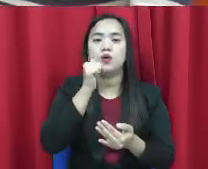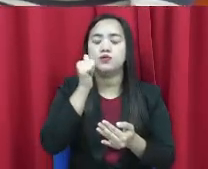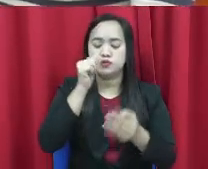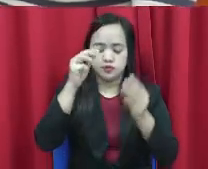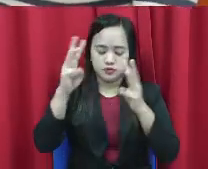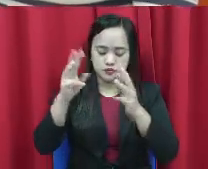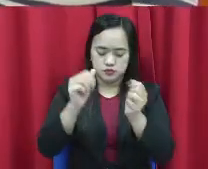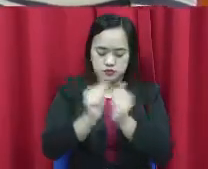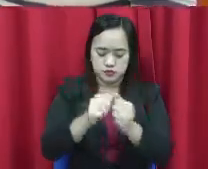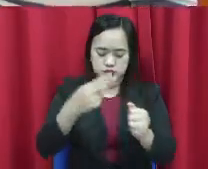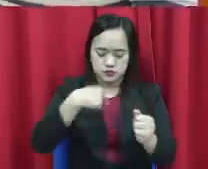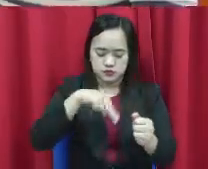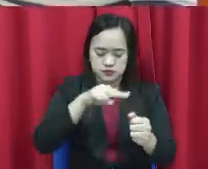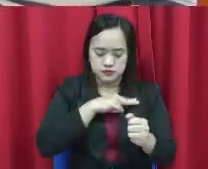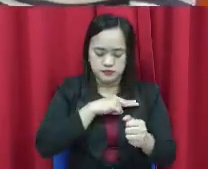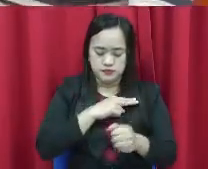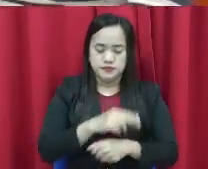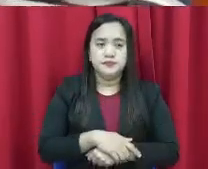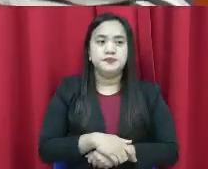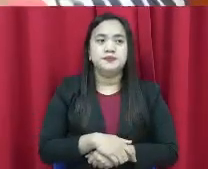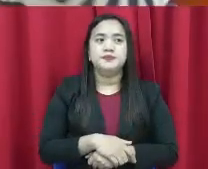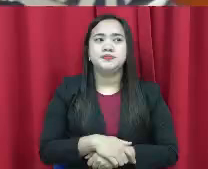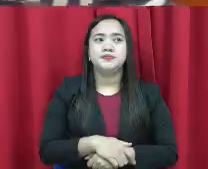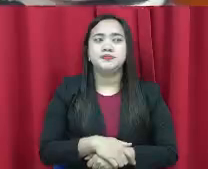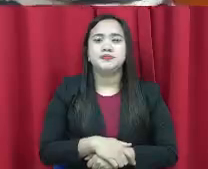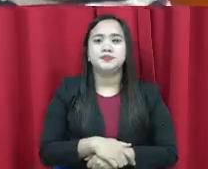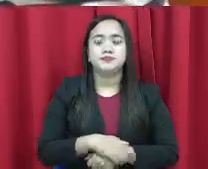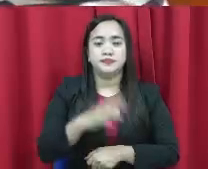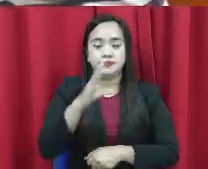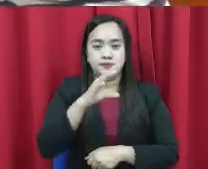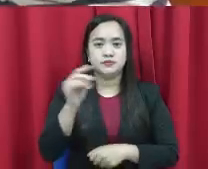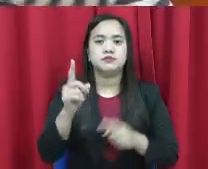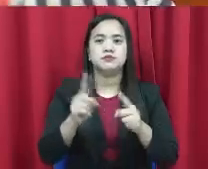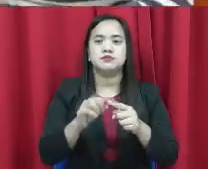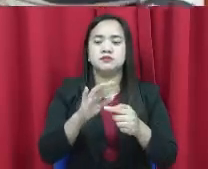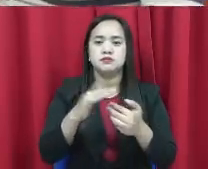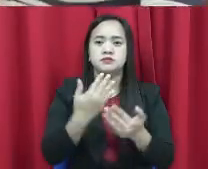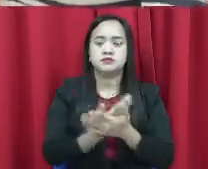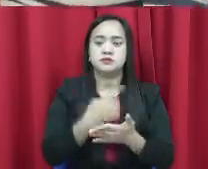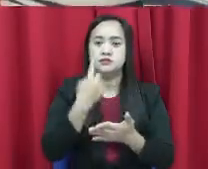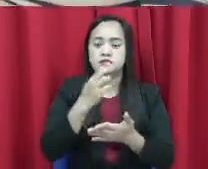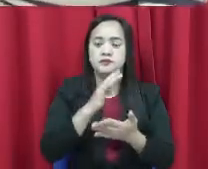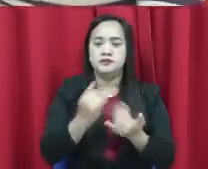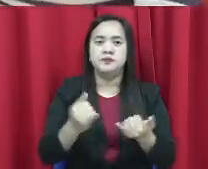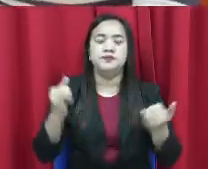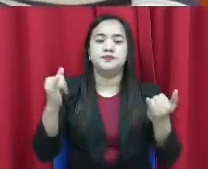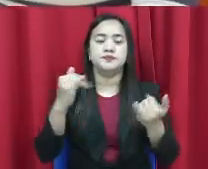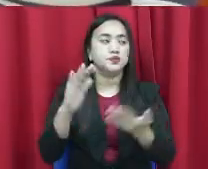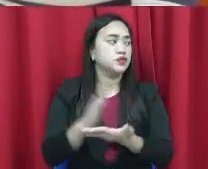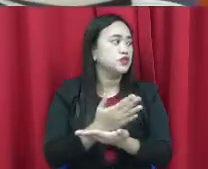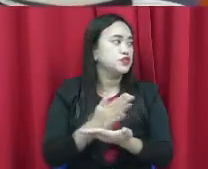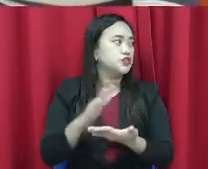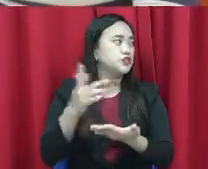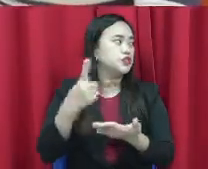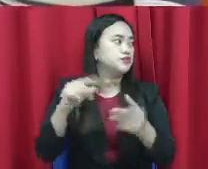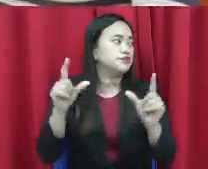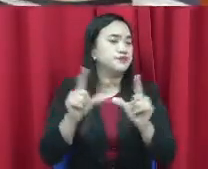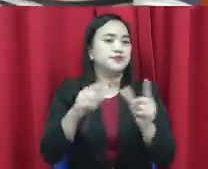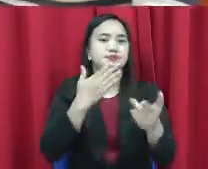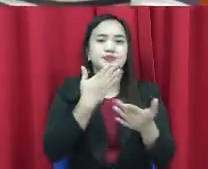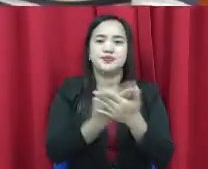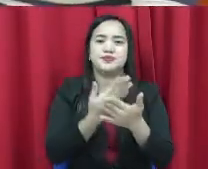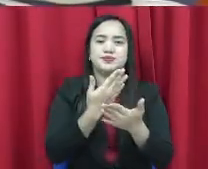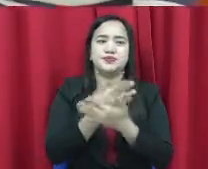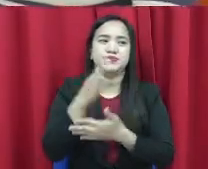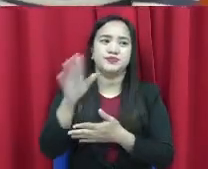Maayong udto kaninyong tanan and sa lahat ng mga napasahan namin ng link Ayan Good afternoon po